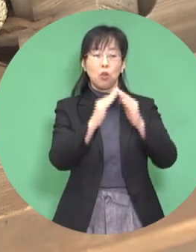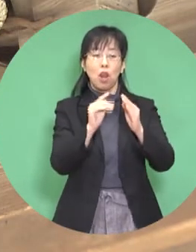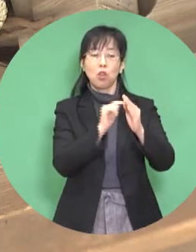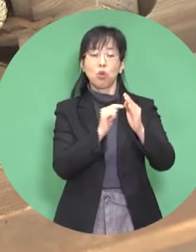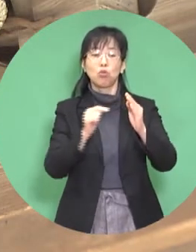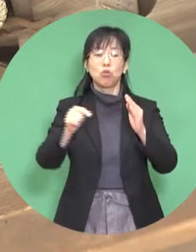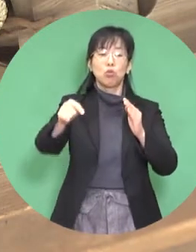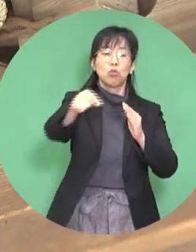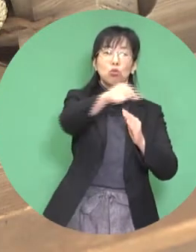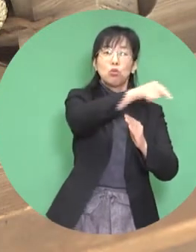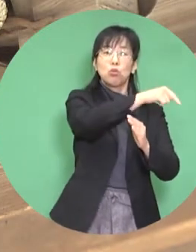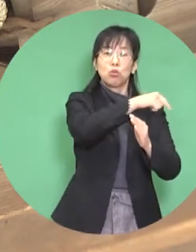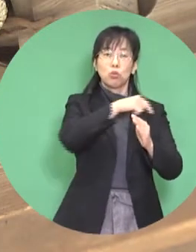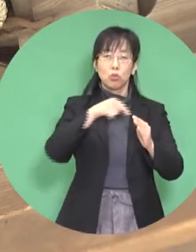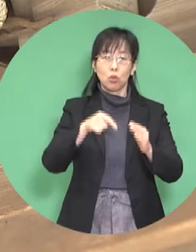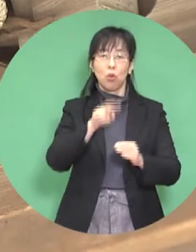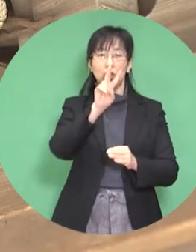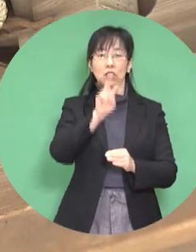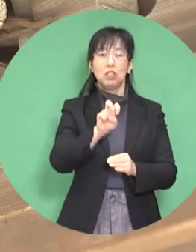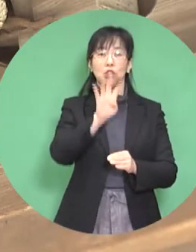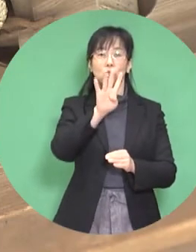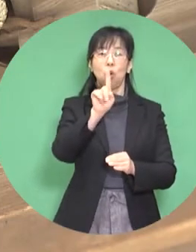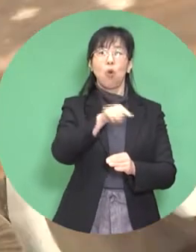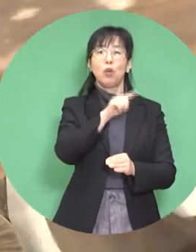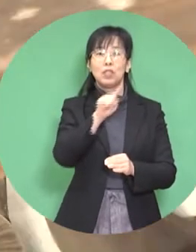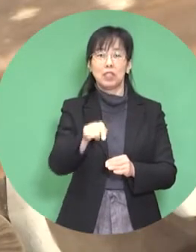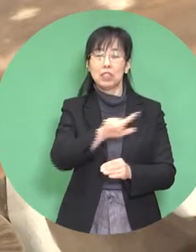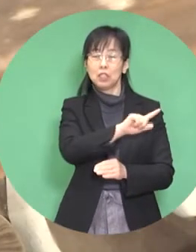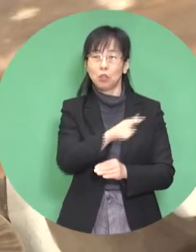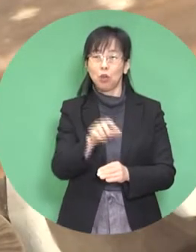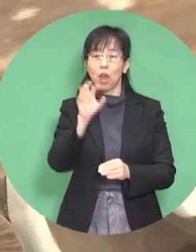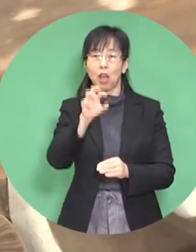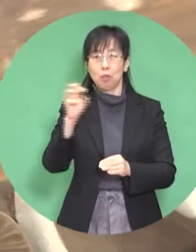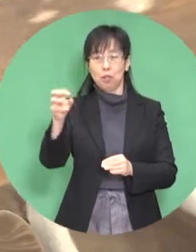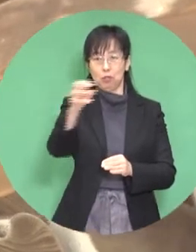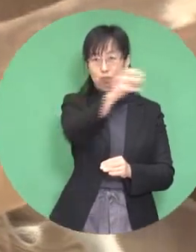ね、24人それぞれ、違うものが彫られております。